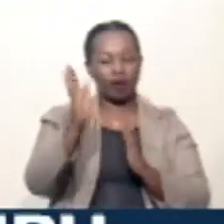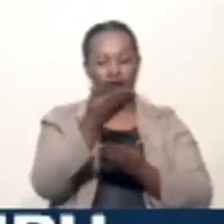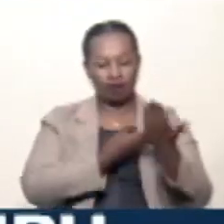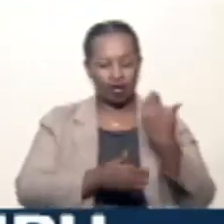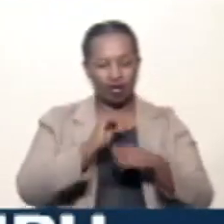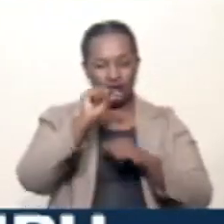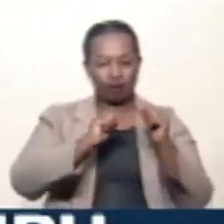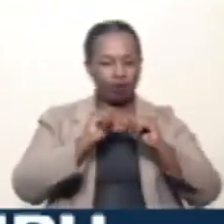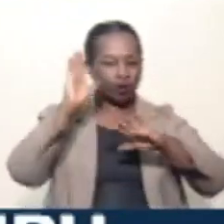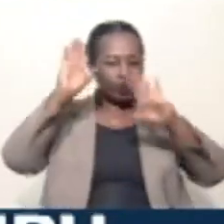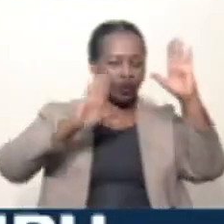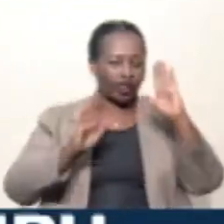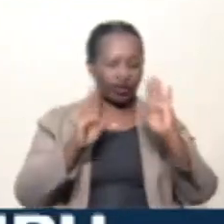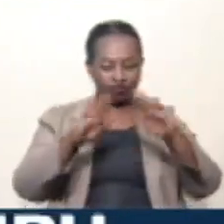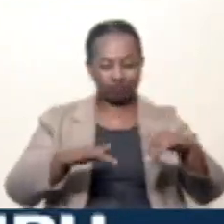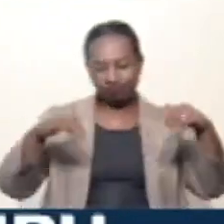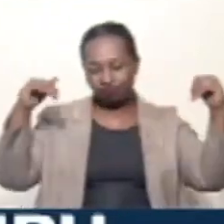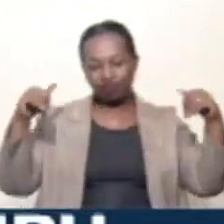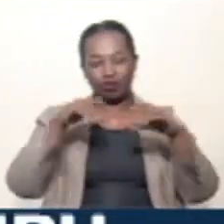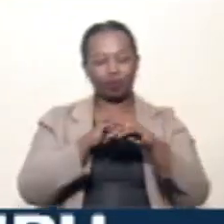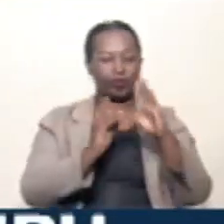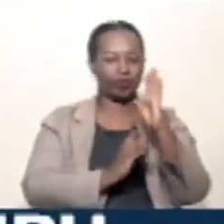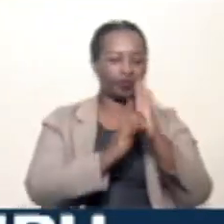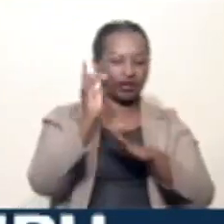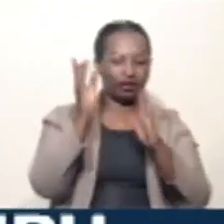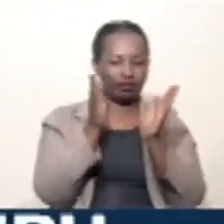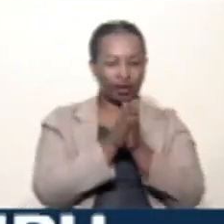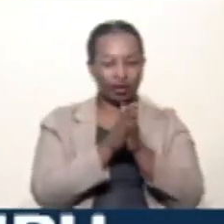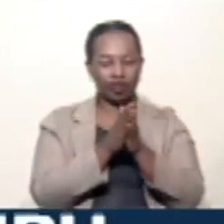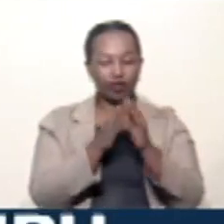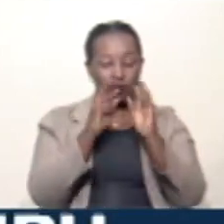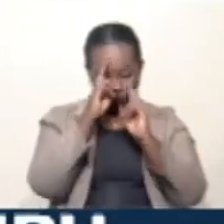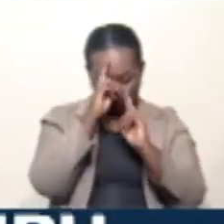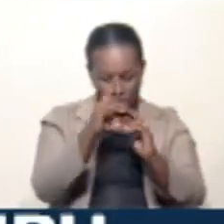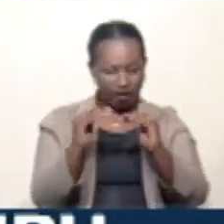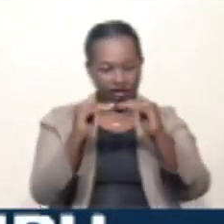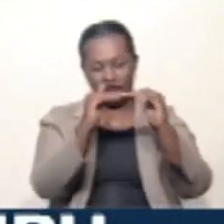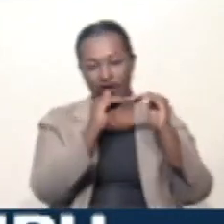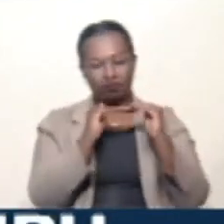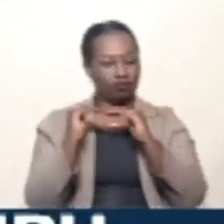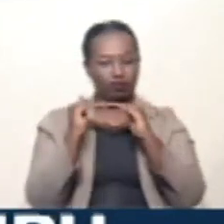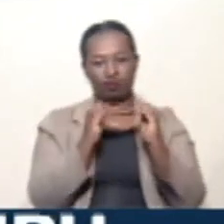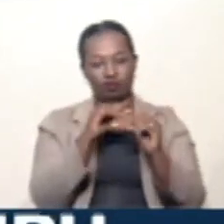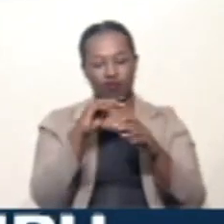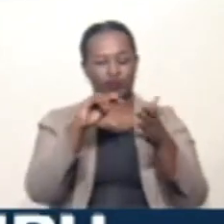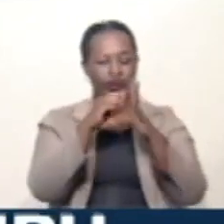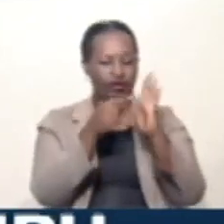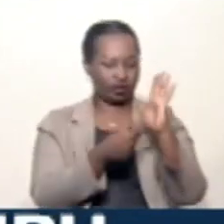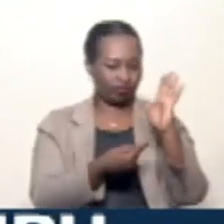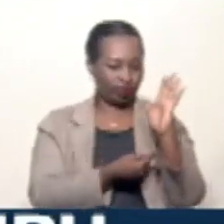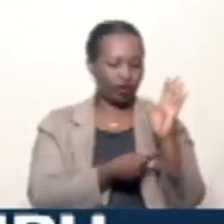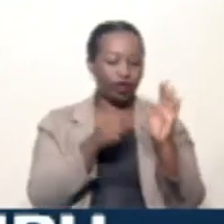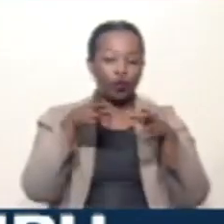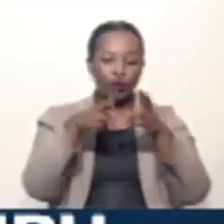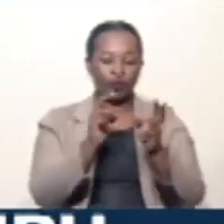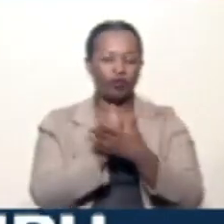ruhare rw'inteko zishinga amategeko mu guteza imbere no kwimakaza ihame ry'uburinganire nk'uburyo bufasha isi kwishakamo ibisubizo no